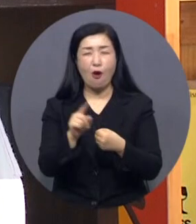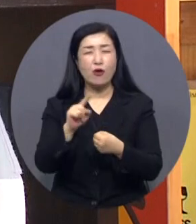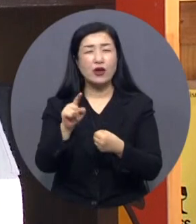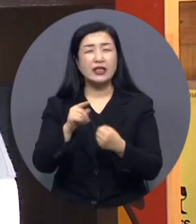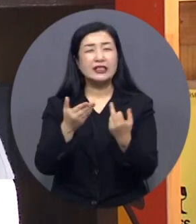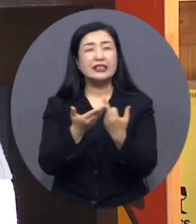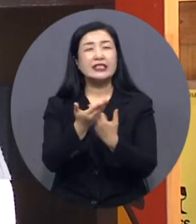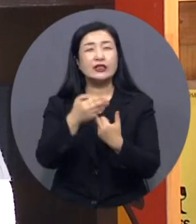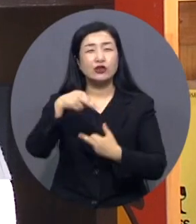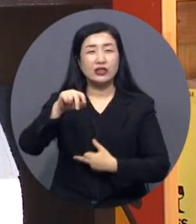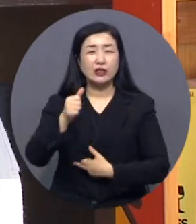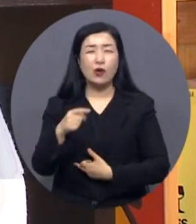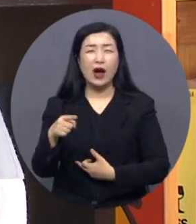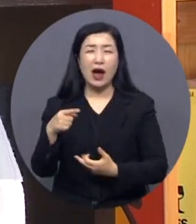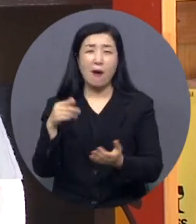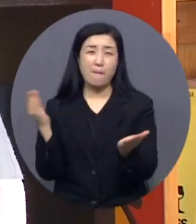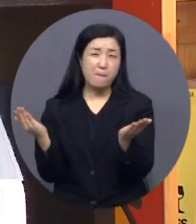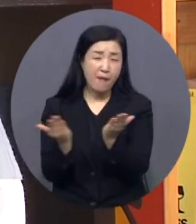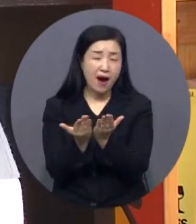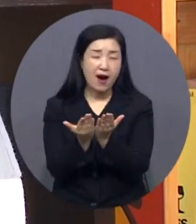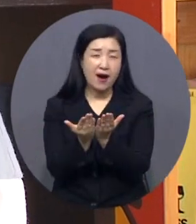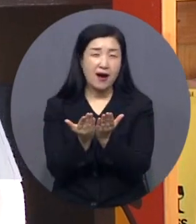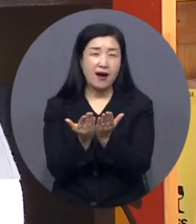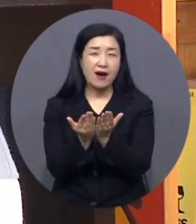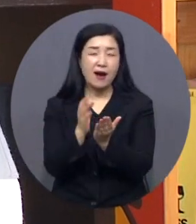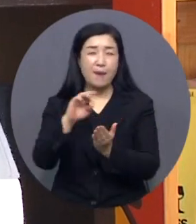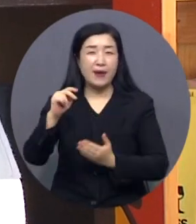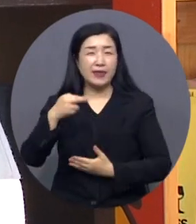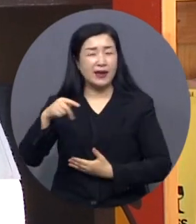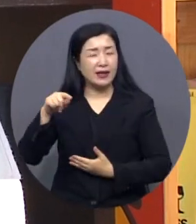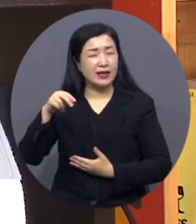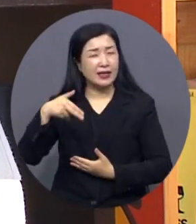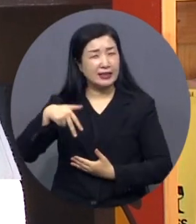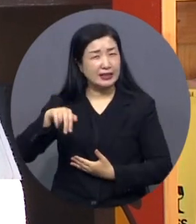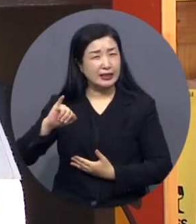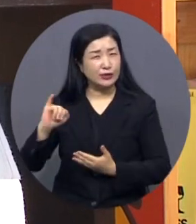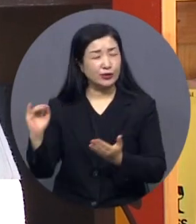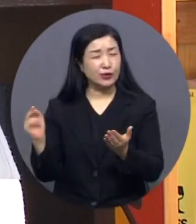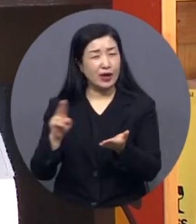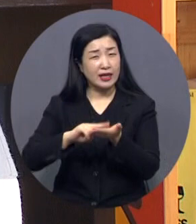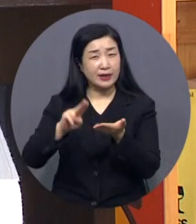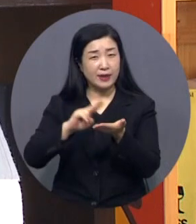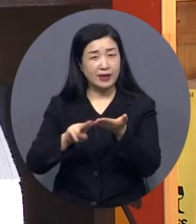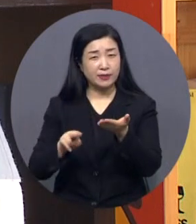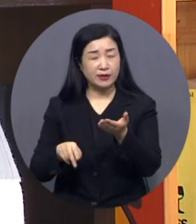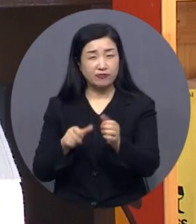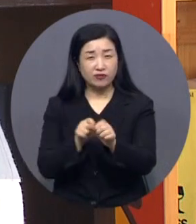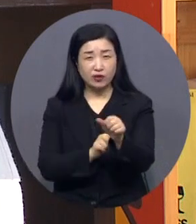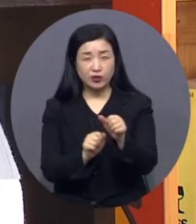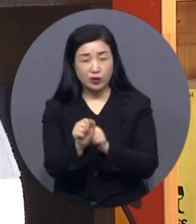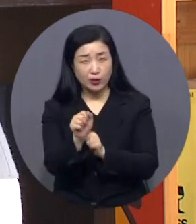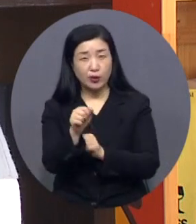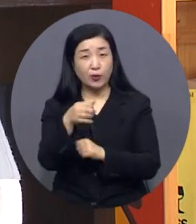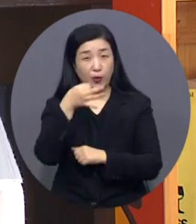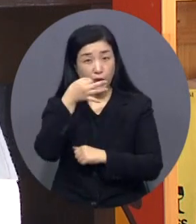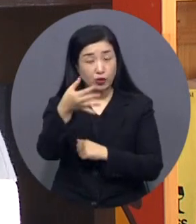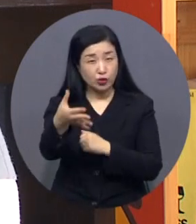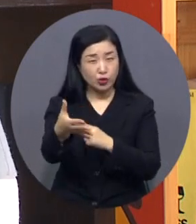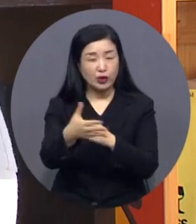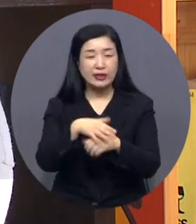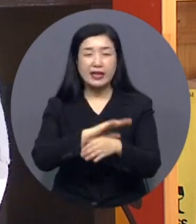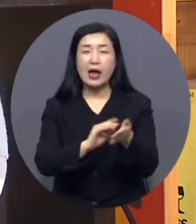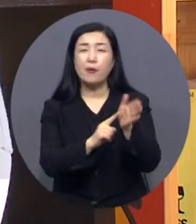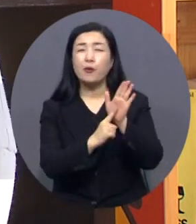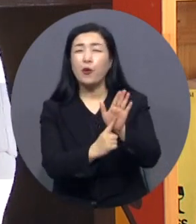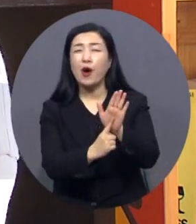신화와 가장 적합합니다. 판타직 요소를 애니메이션에 조금 더 적극적으로 하고 그다음에 그걸 잘 표현할